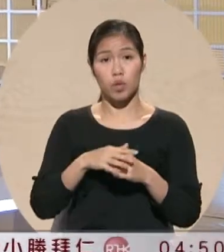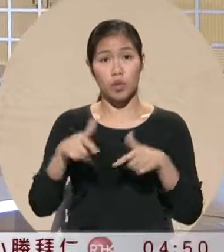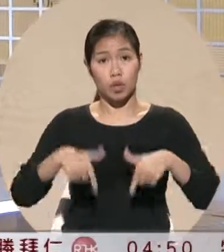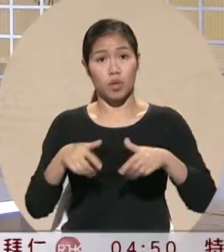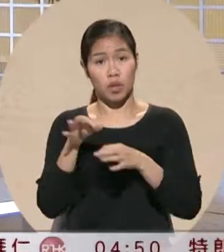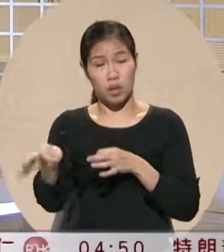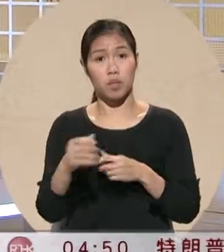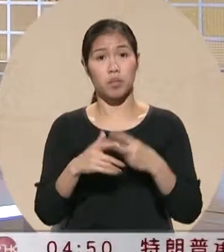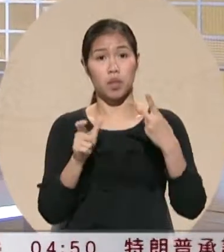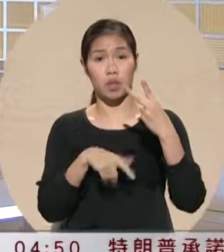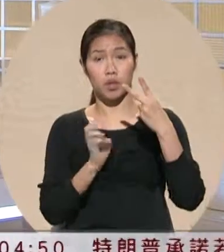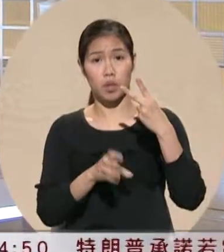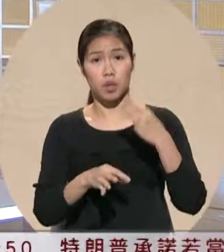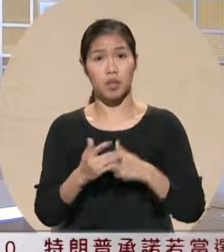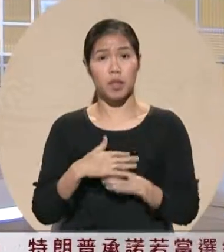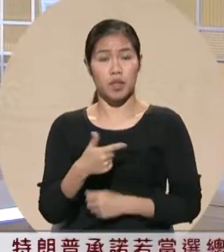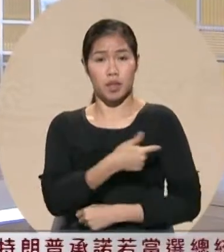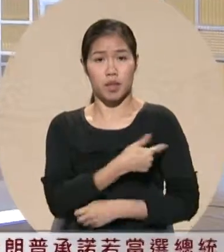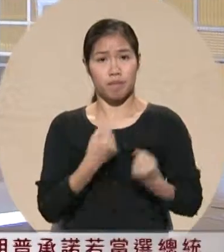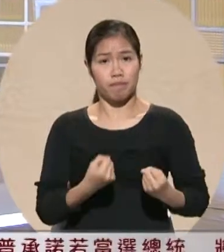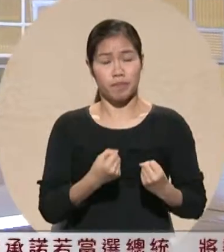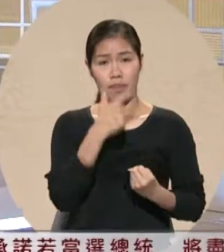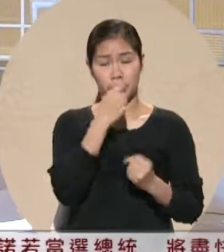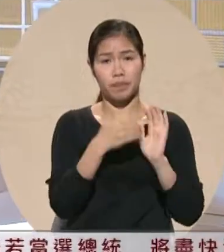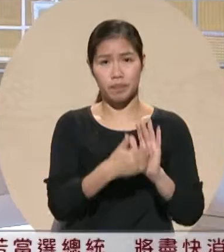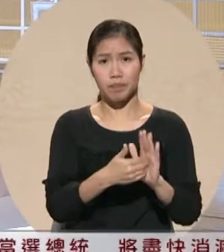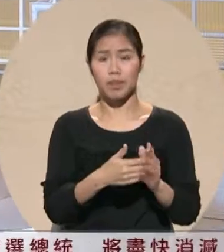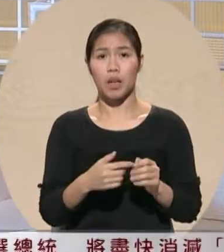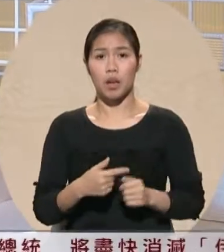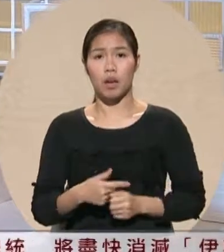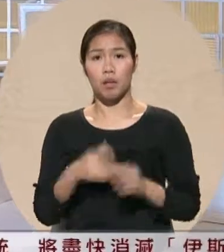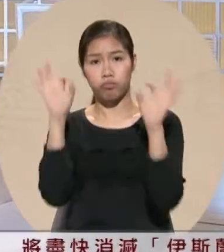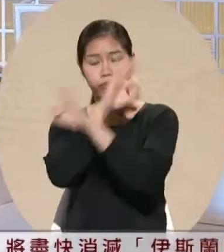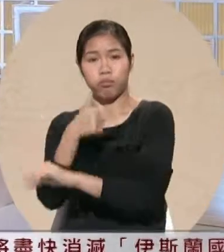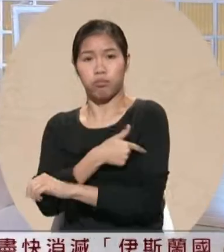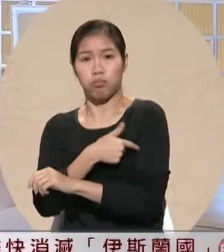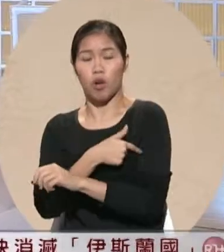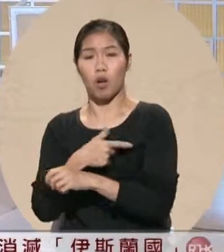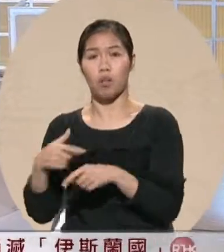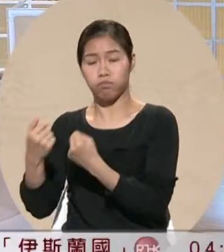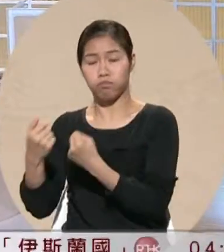月底為一個原本接種流感疫苗的求診人士錯誤注射預防破傷風的疫苗。